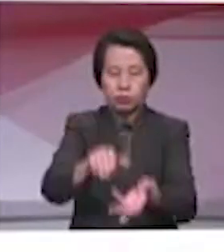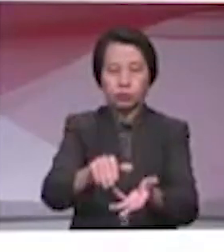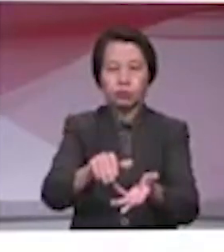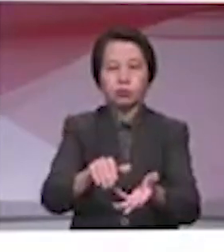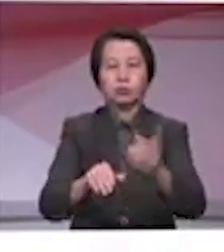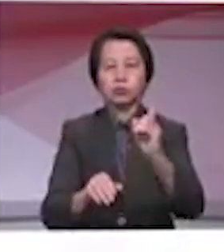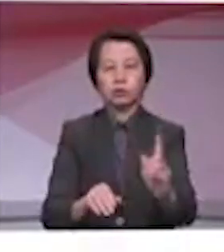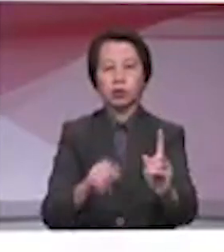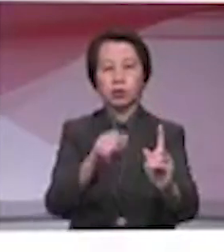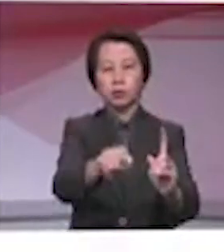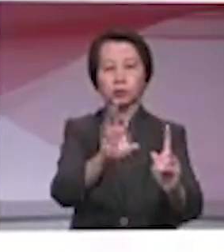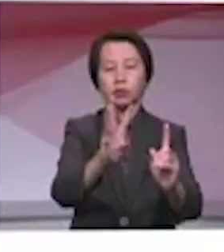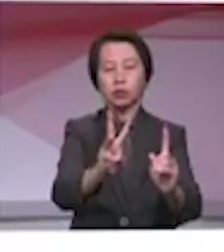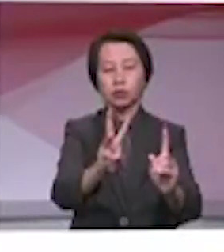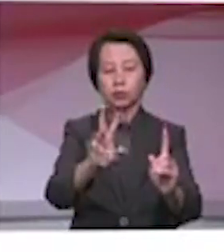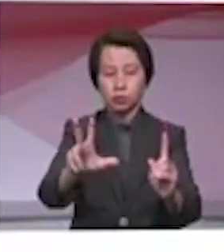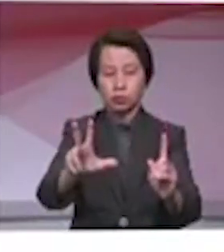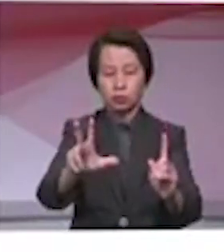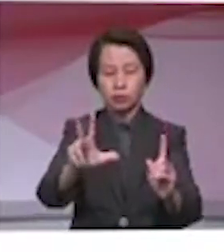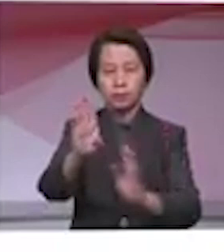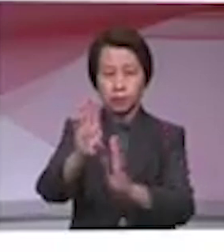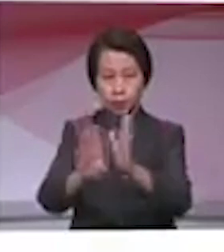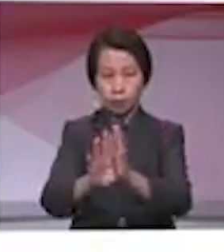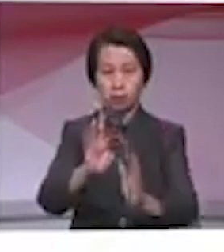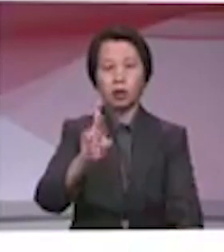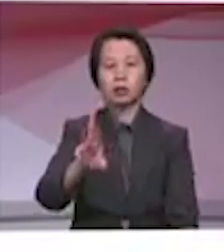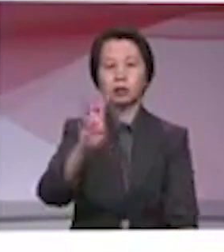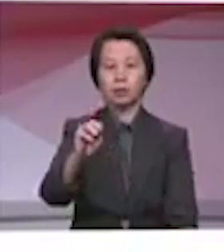sebanyak RM1.63 bilion.